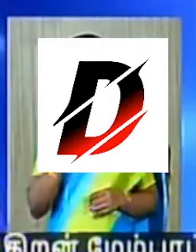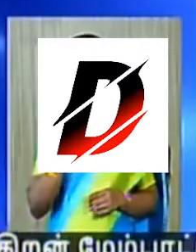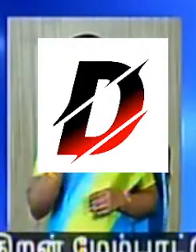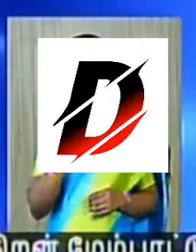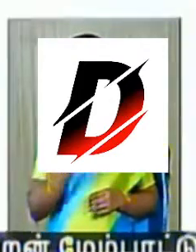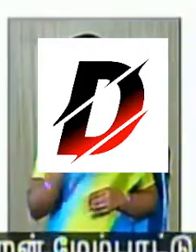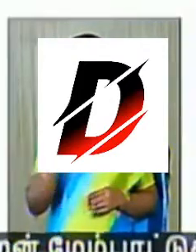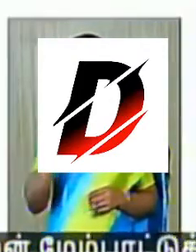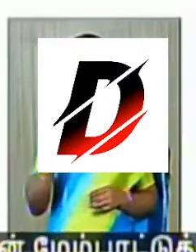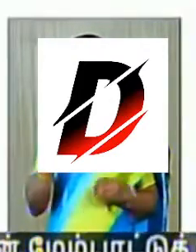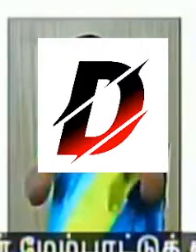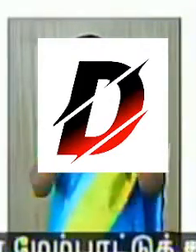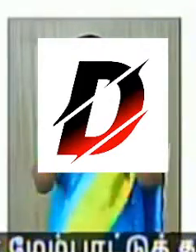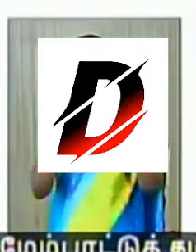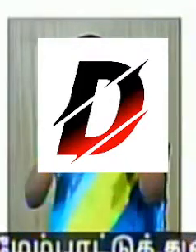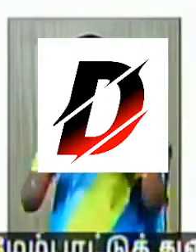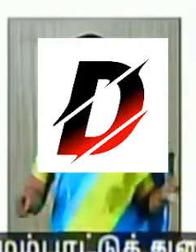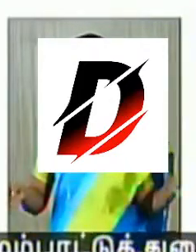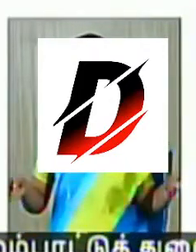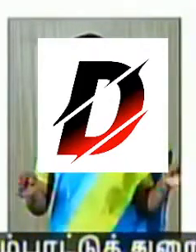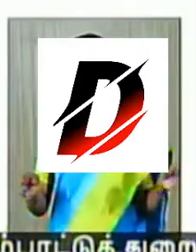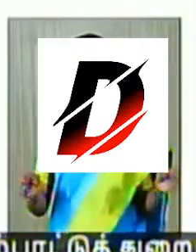காரணிப்படுத்தணும். அப்போ இங்க